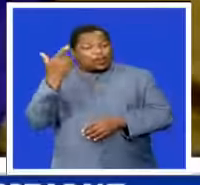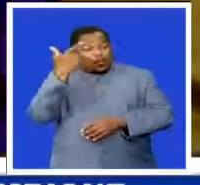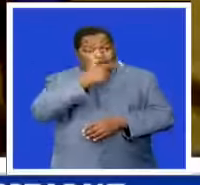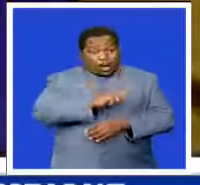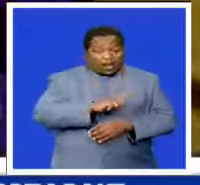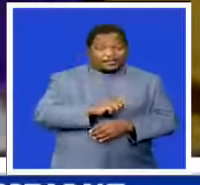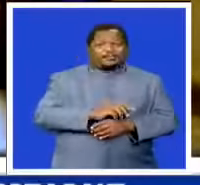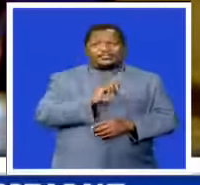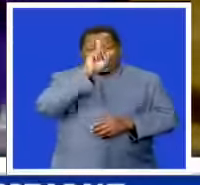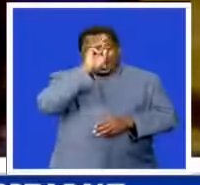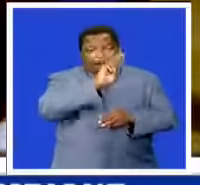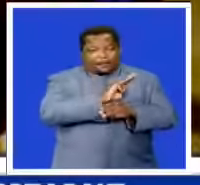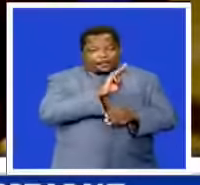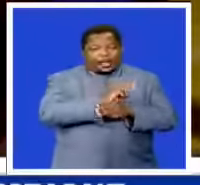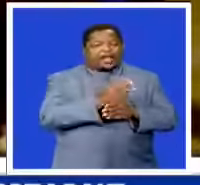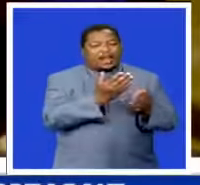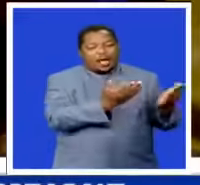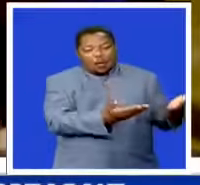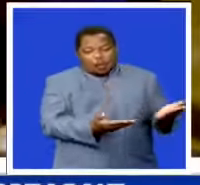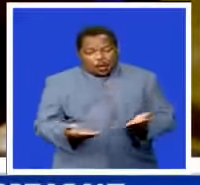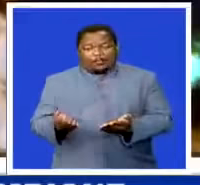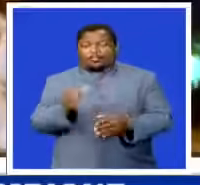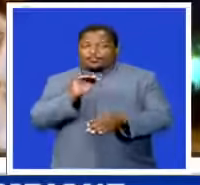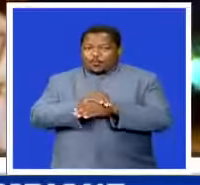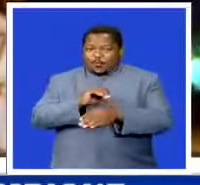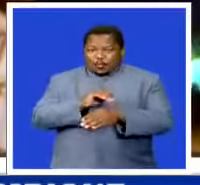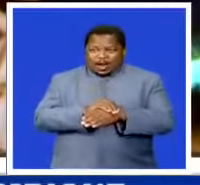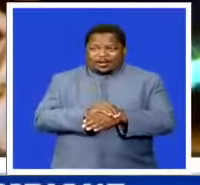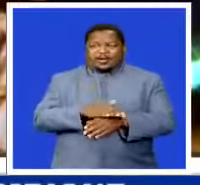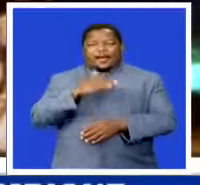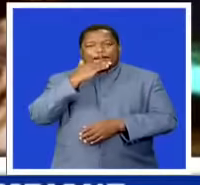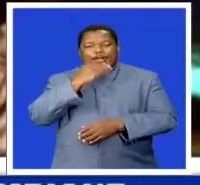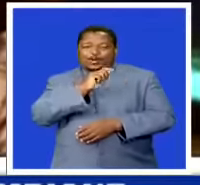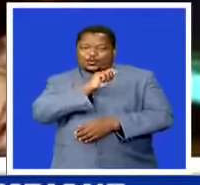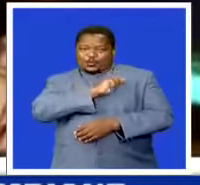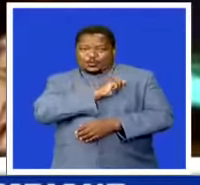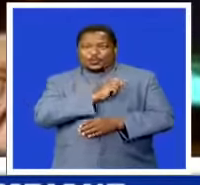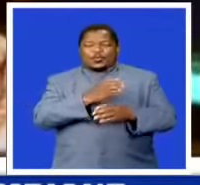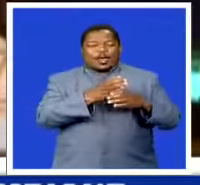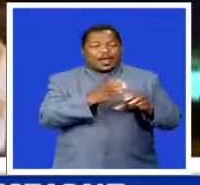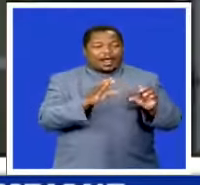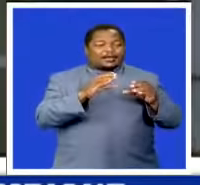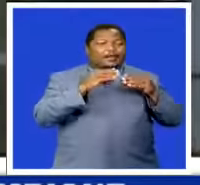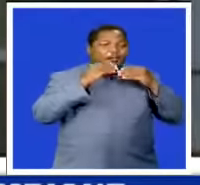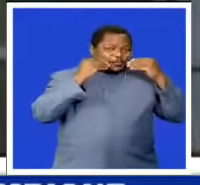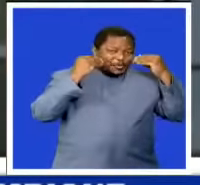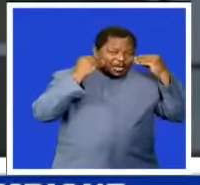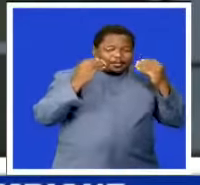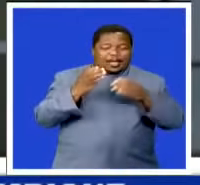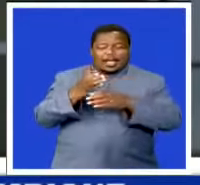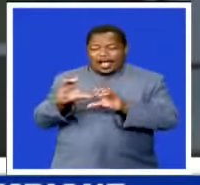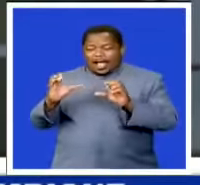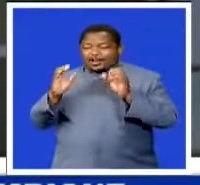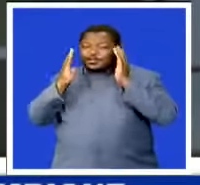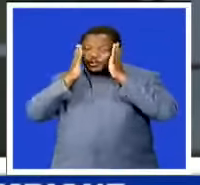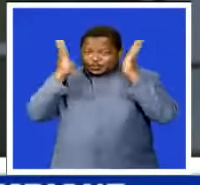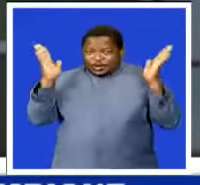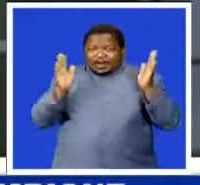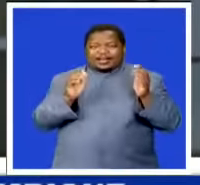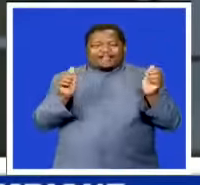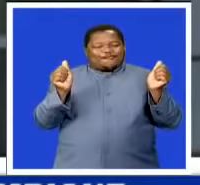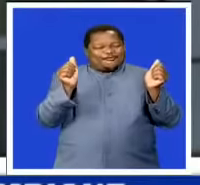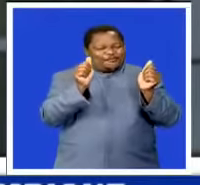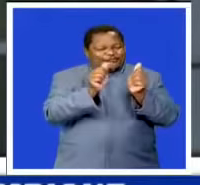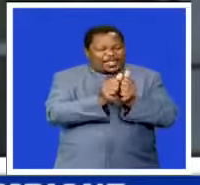noma engabe ngubani sebuhlobo lobuhle futhi lobuya ngekudlondlobala lobuhlanganise live leSwatini nalo live leMozambique.